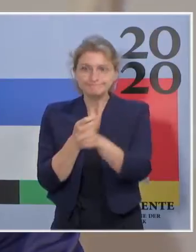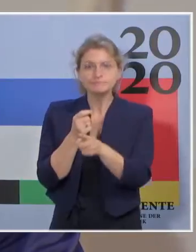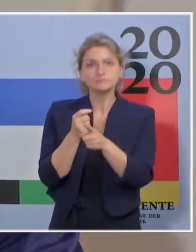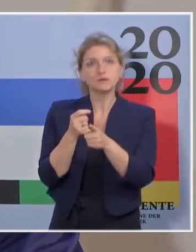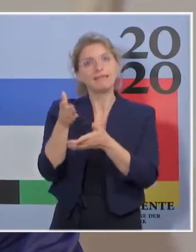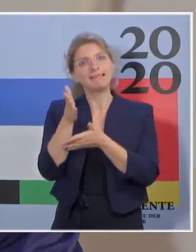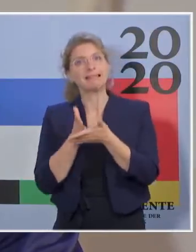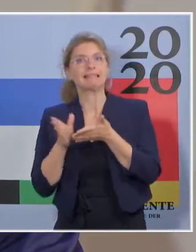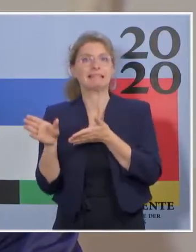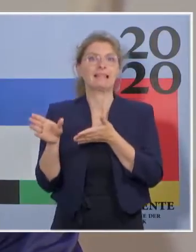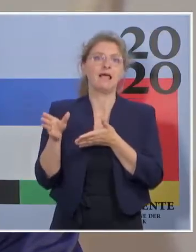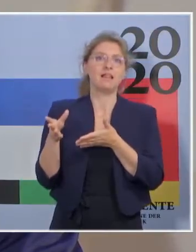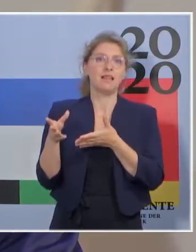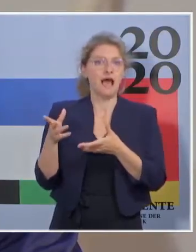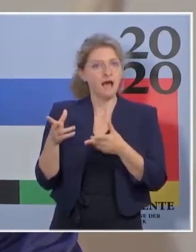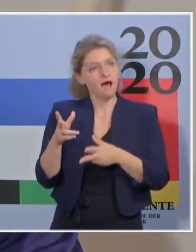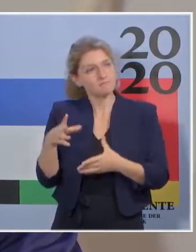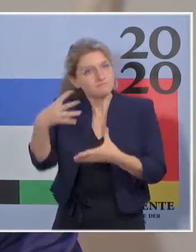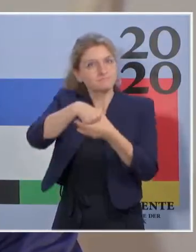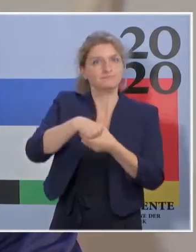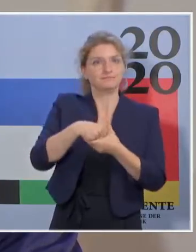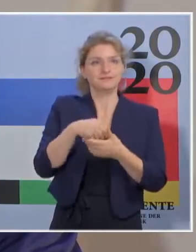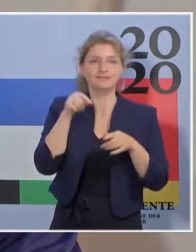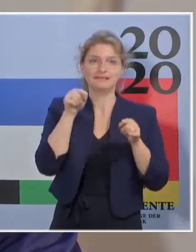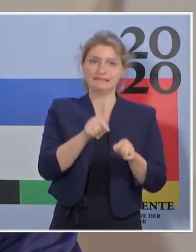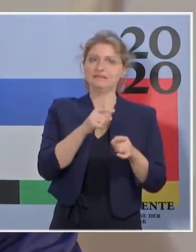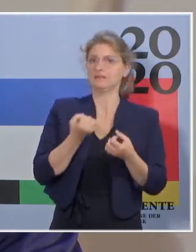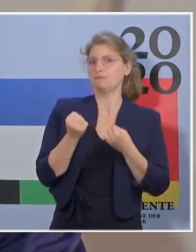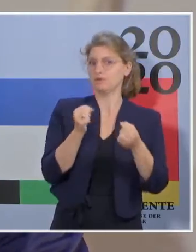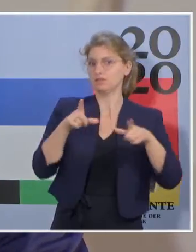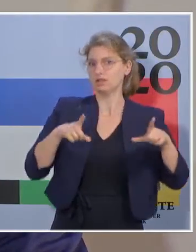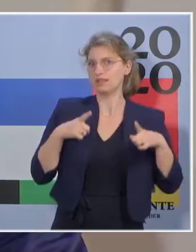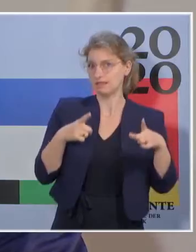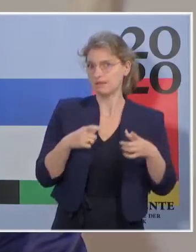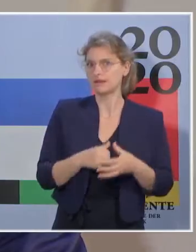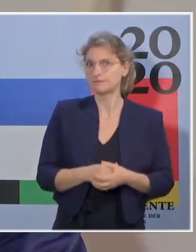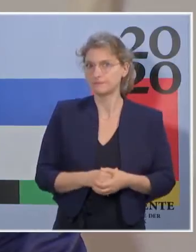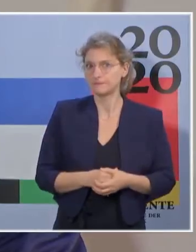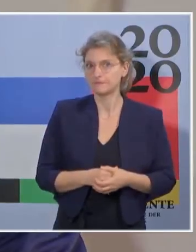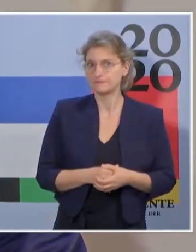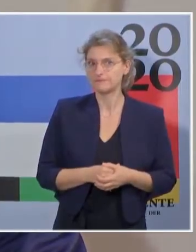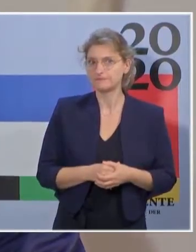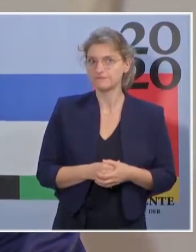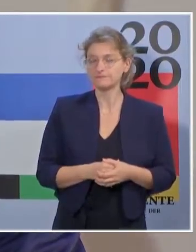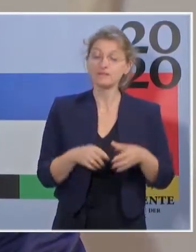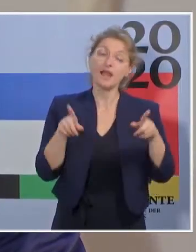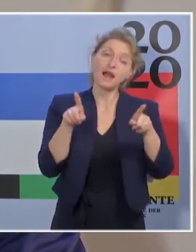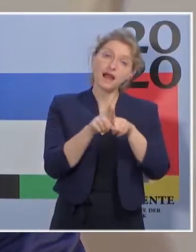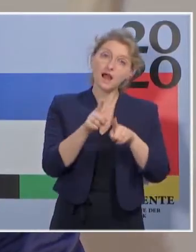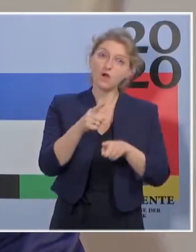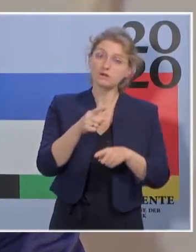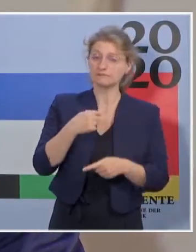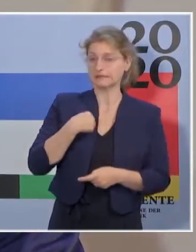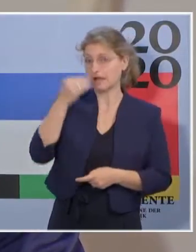Und sie wird nur dann gut leben, solange es diese Teilnahme gibt. Was ich auch glaube,